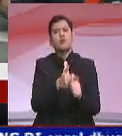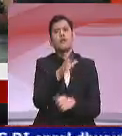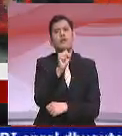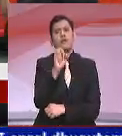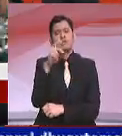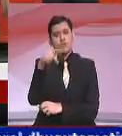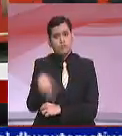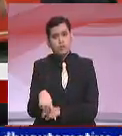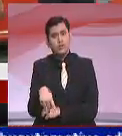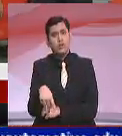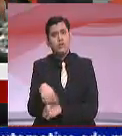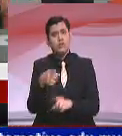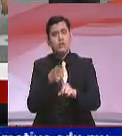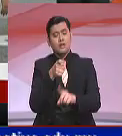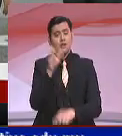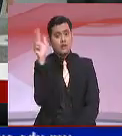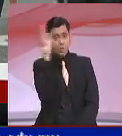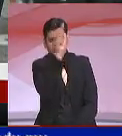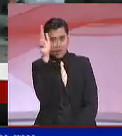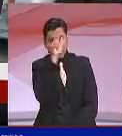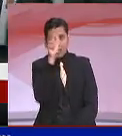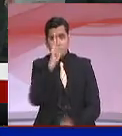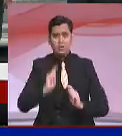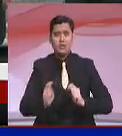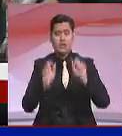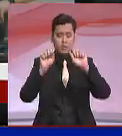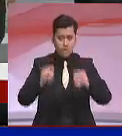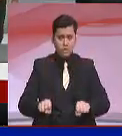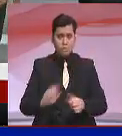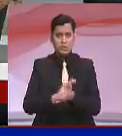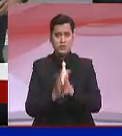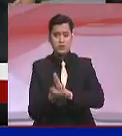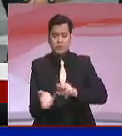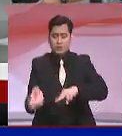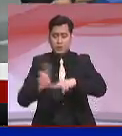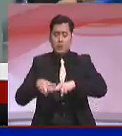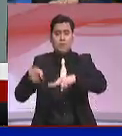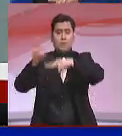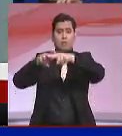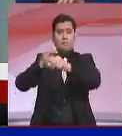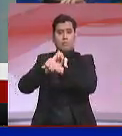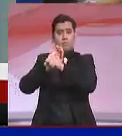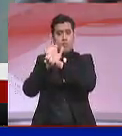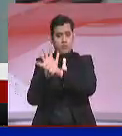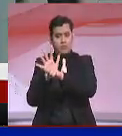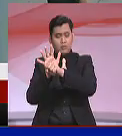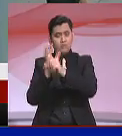telah ditetapkan oleh kerajaan dan tindakan mereka boleh menjadi punca kepada peningkatan kes COVID-19 di negara?